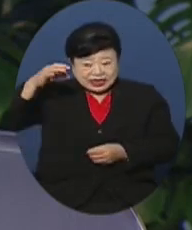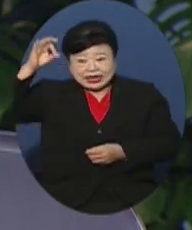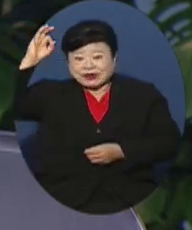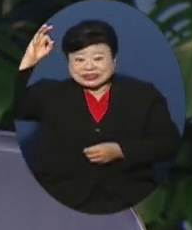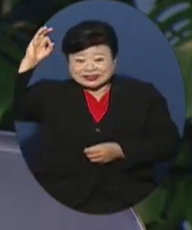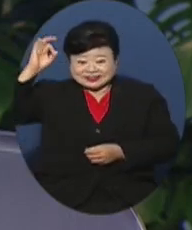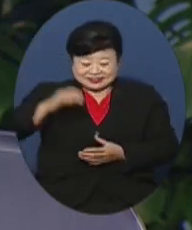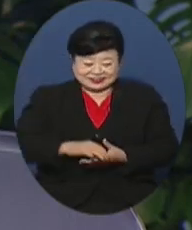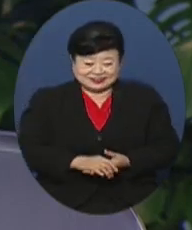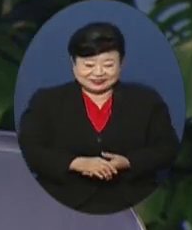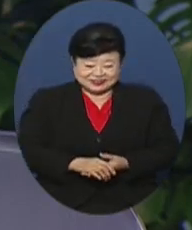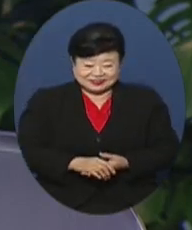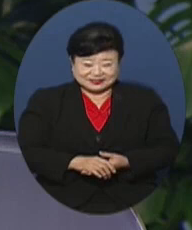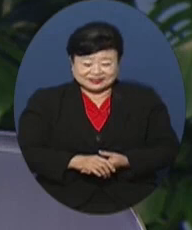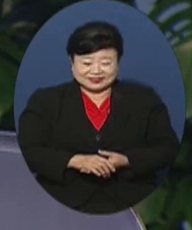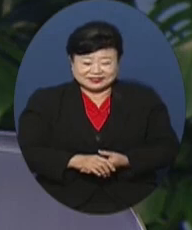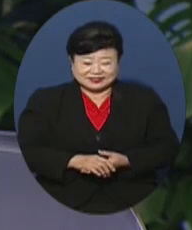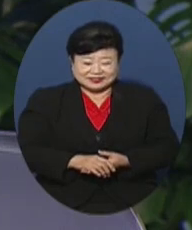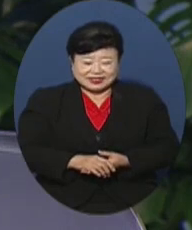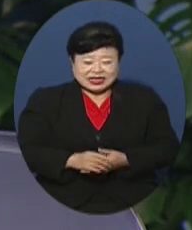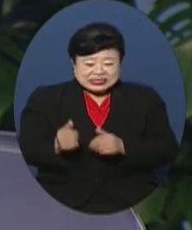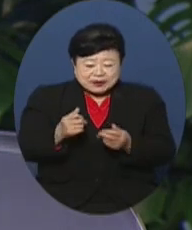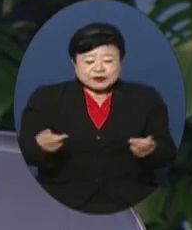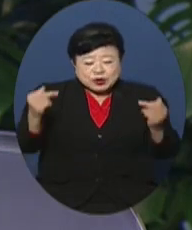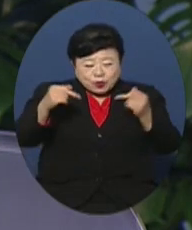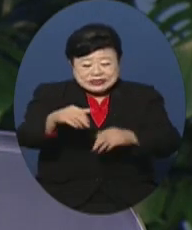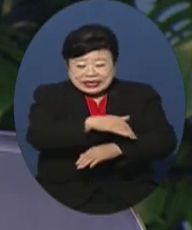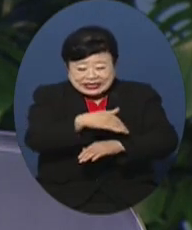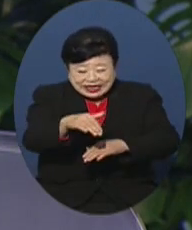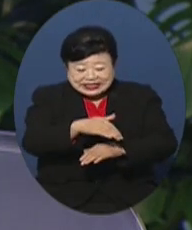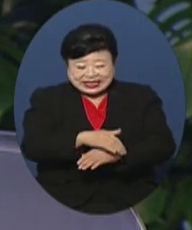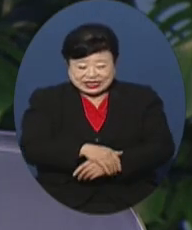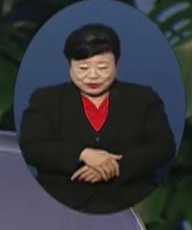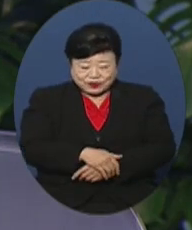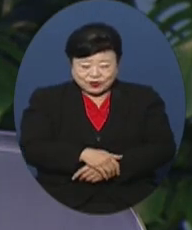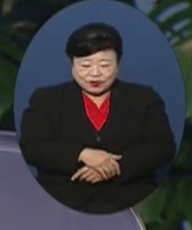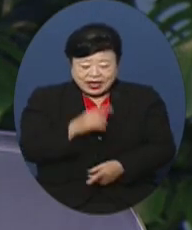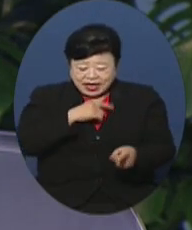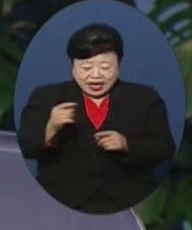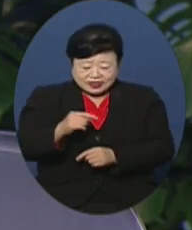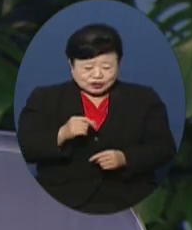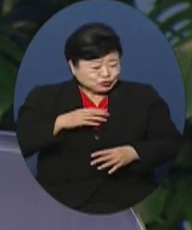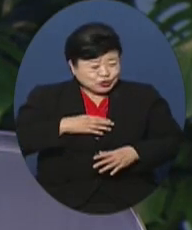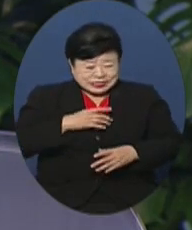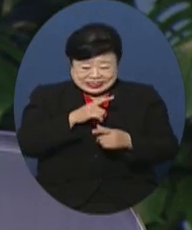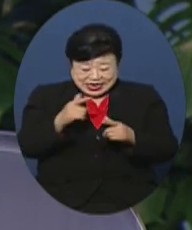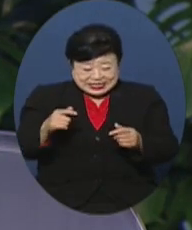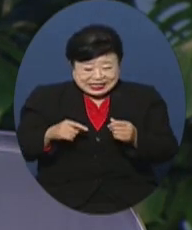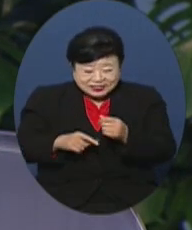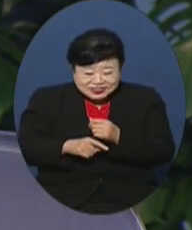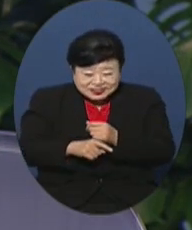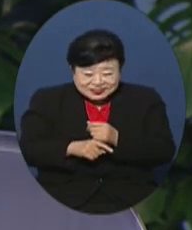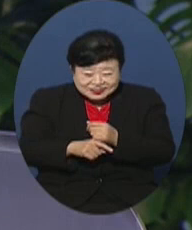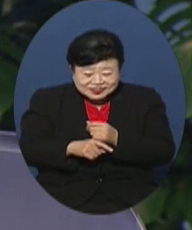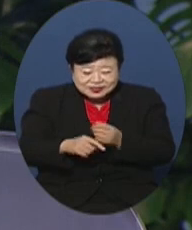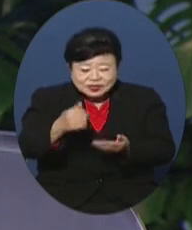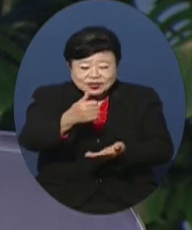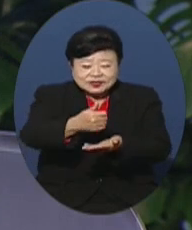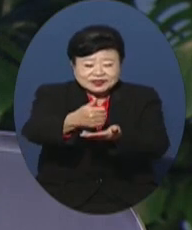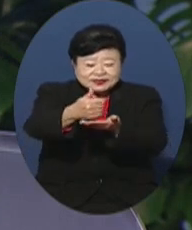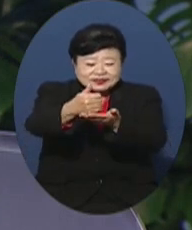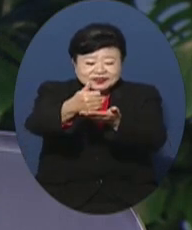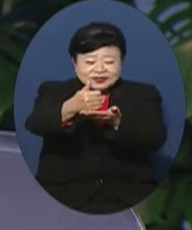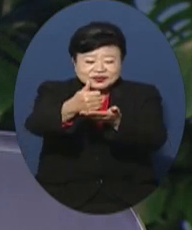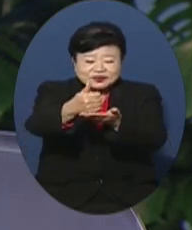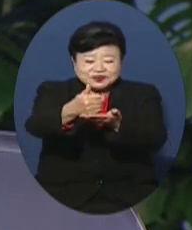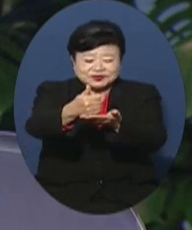떠올랐습니다. 특히 내가 사망의 음침한 골짜기를 다닐지라도 해가 해를 두려워하지